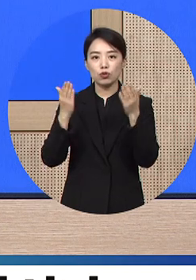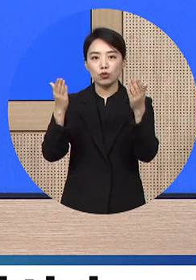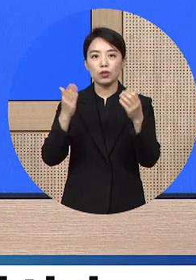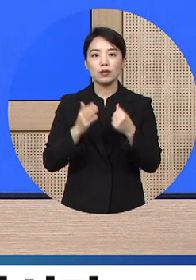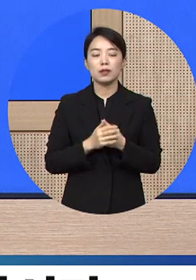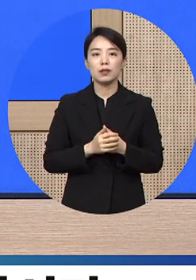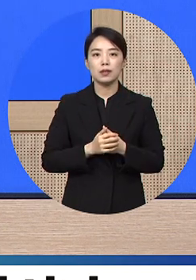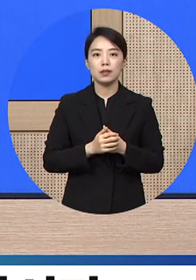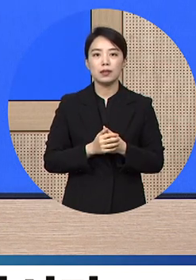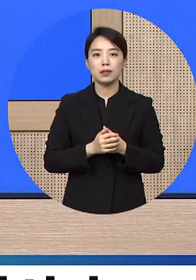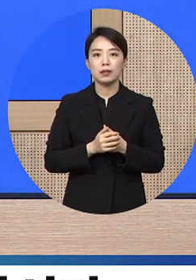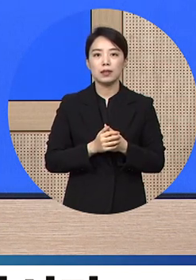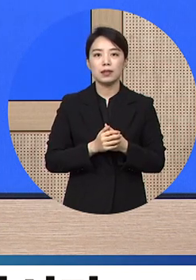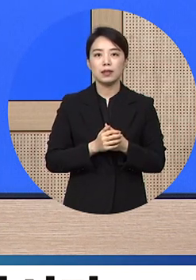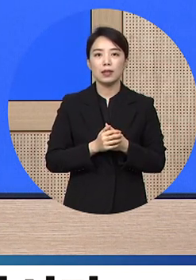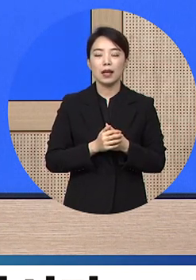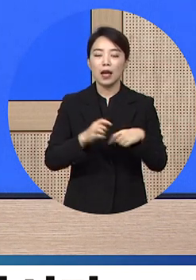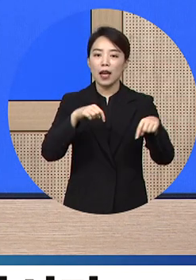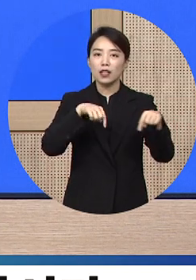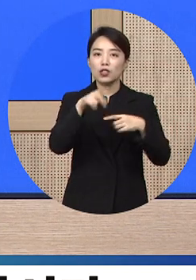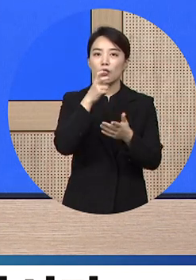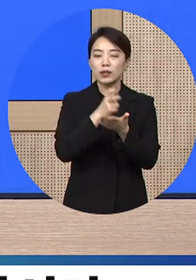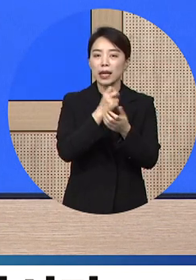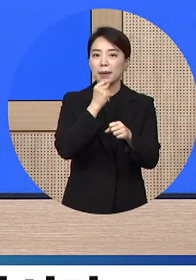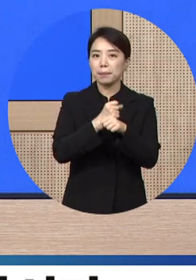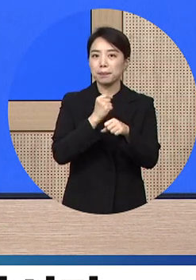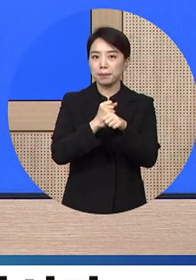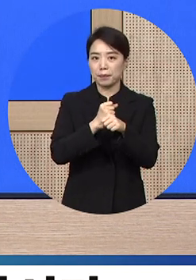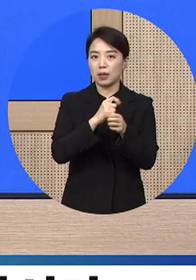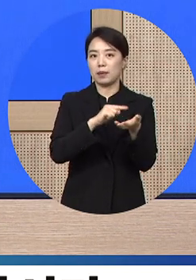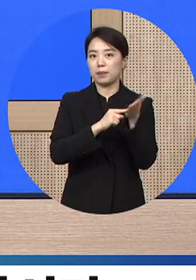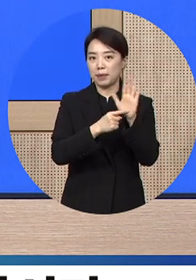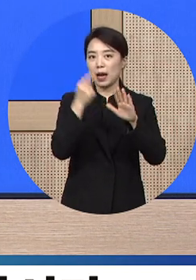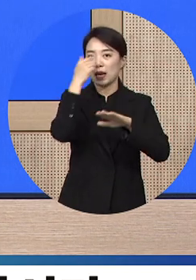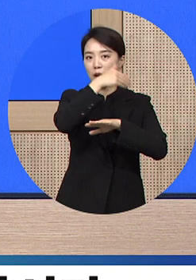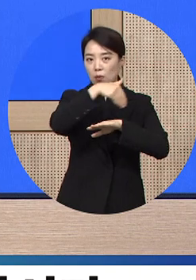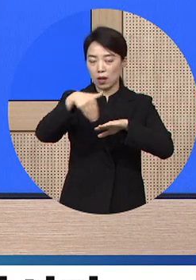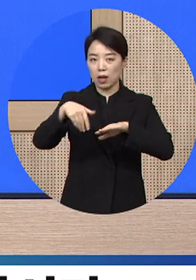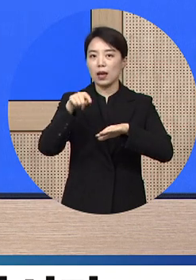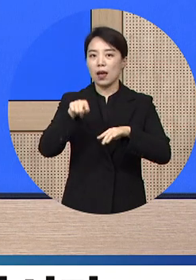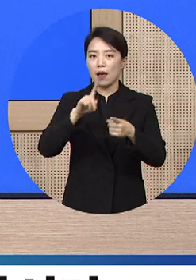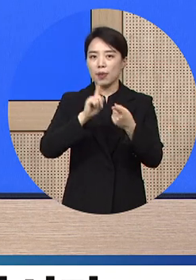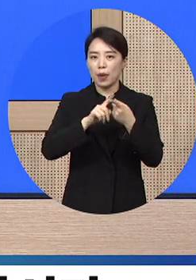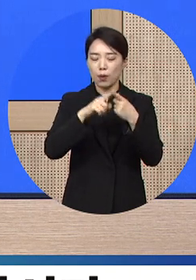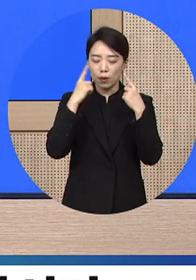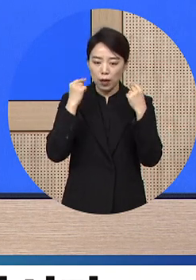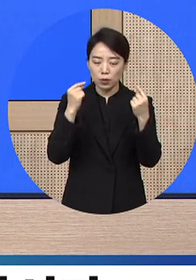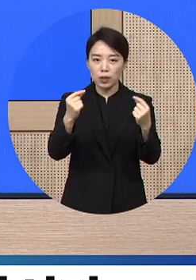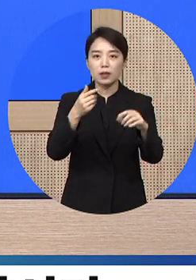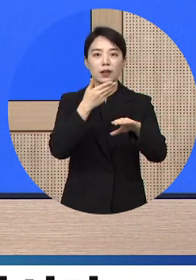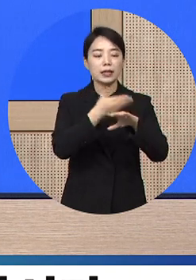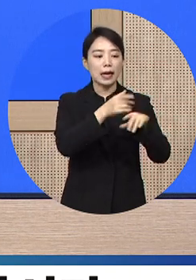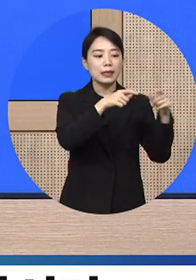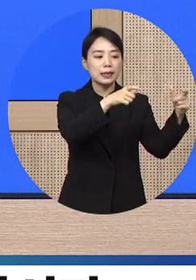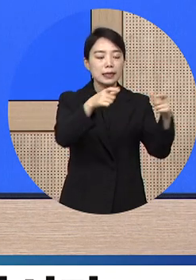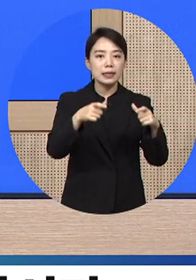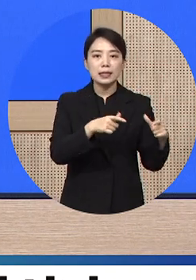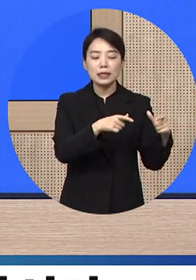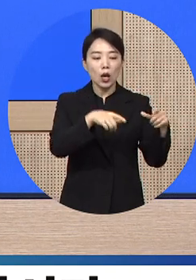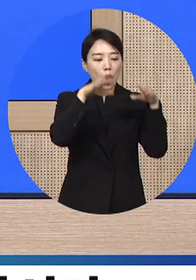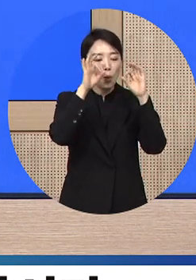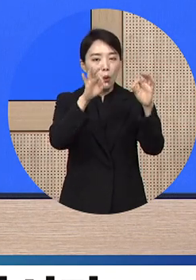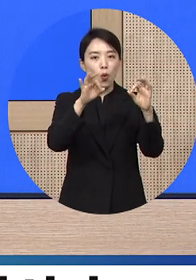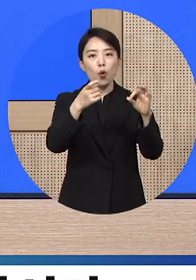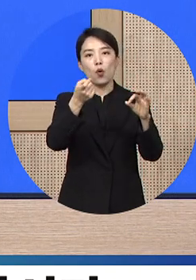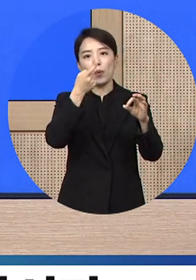그 마이크로한 정책도 하고 있습니다. 이와 같은 기조를 계속해서 유지해서 다른 지자체나 중앙정부가 보고 벤치마킹 할 수